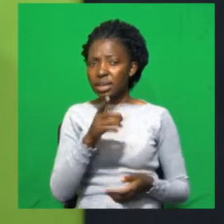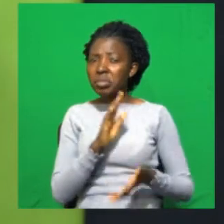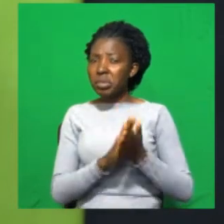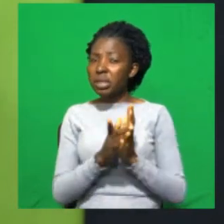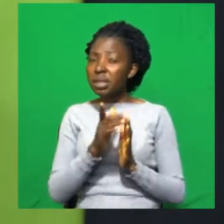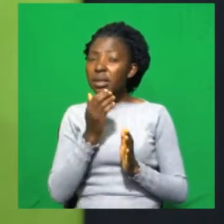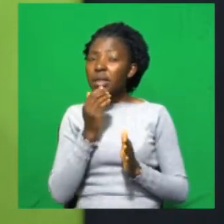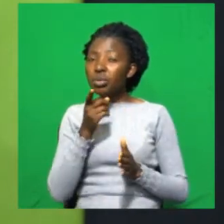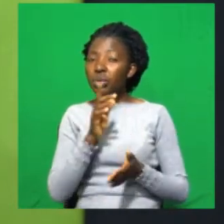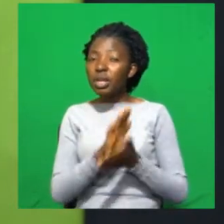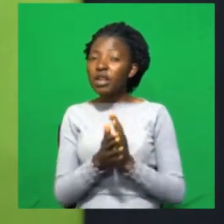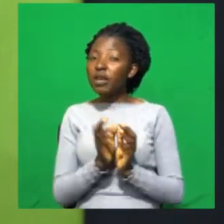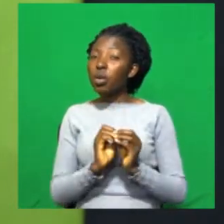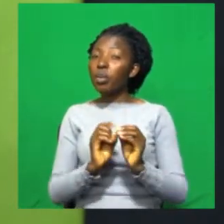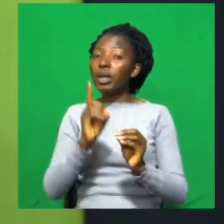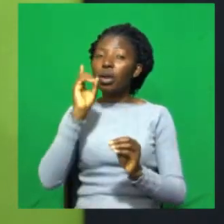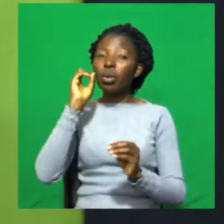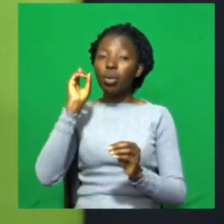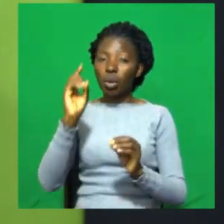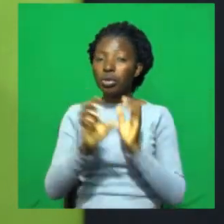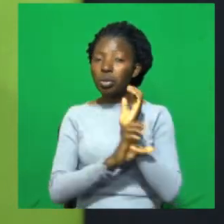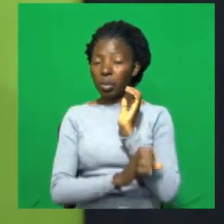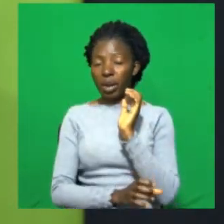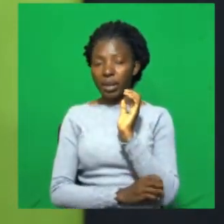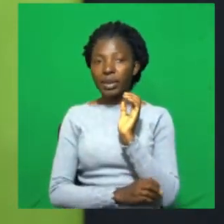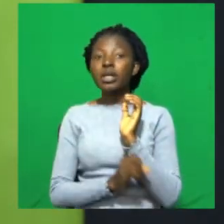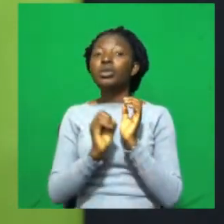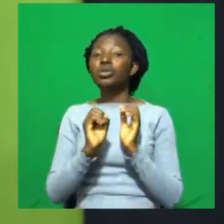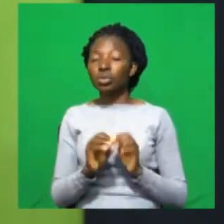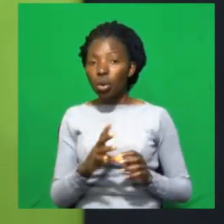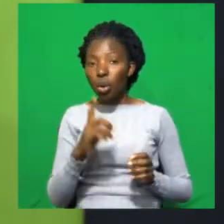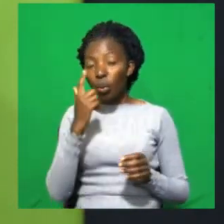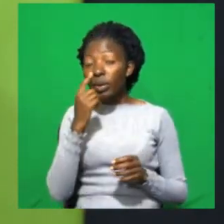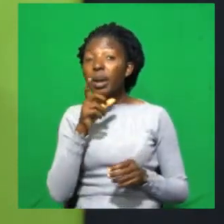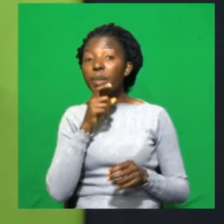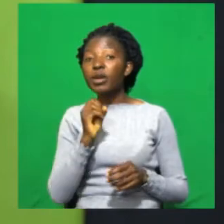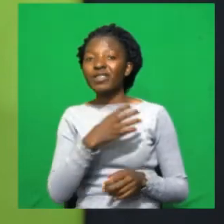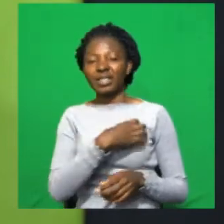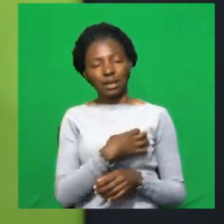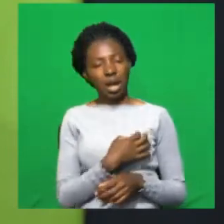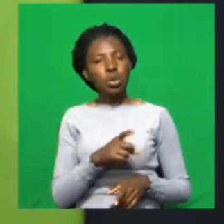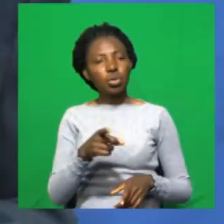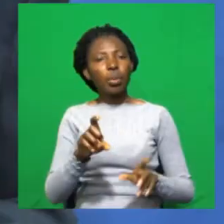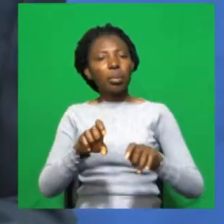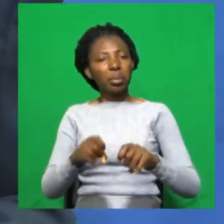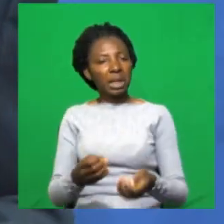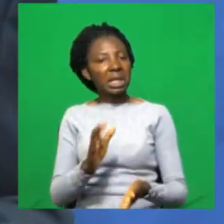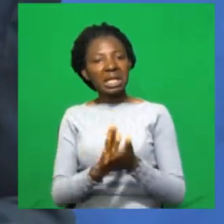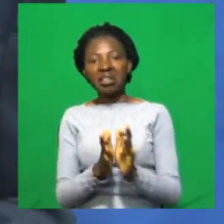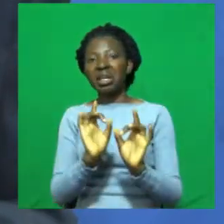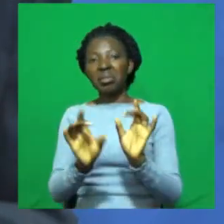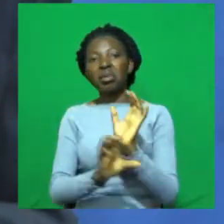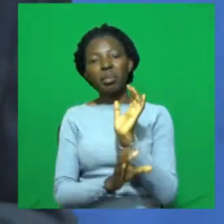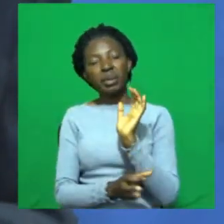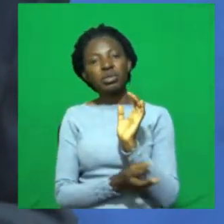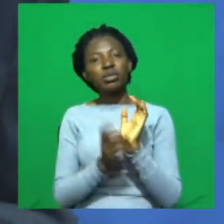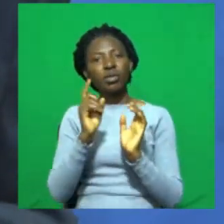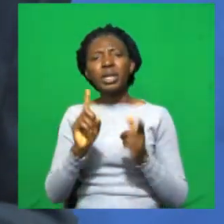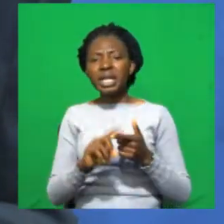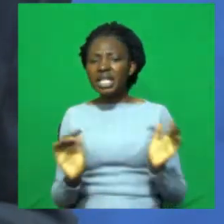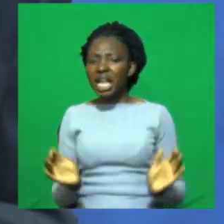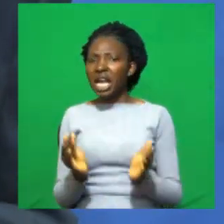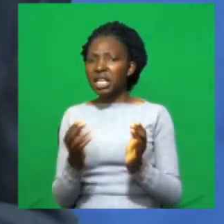Saka kana munhu akunzi munhu wezvivi, kutoreva kuti intentionally ari kutotyora mitemo, kana kuti ari